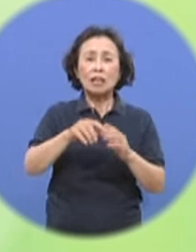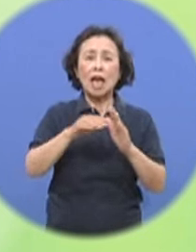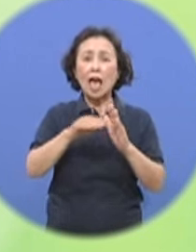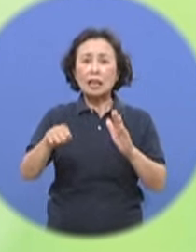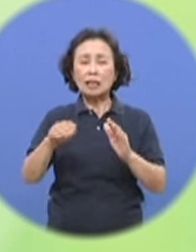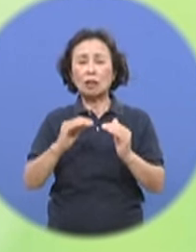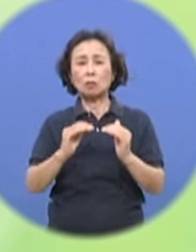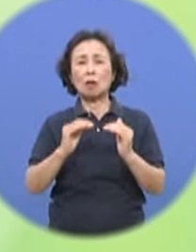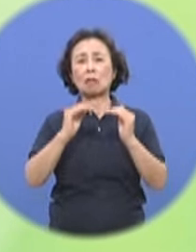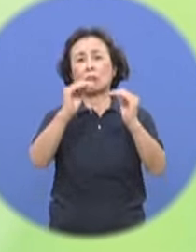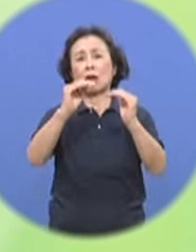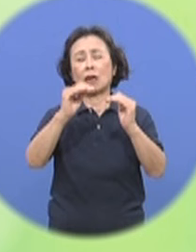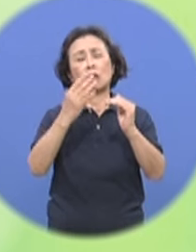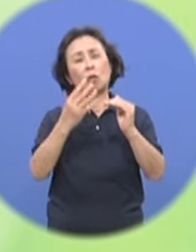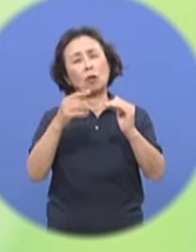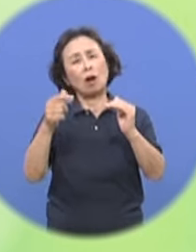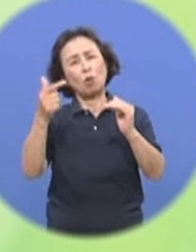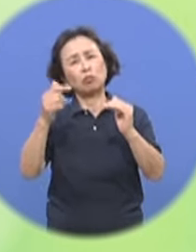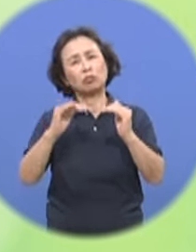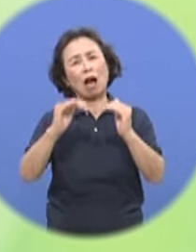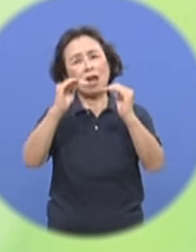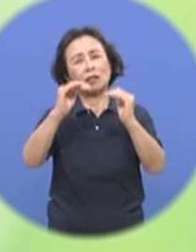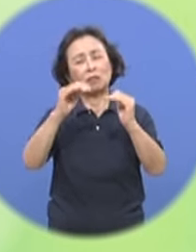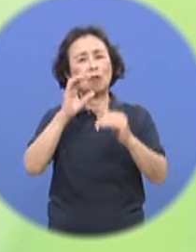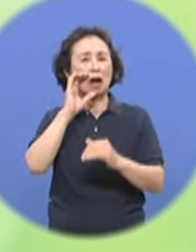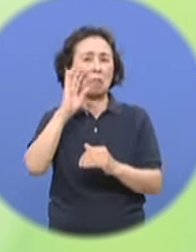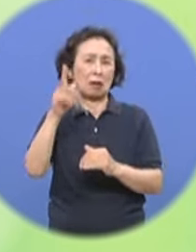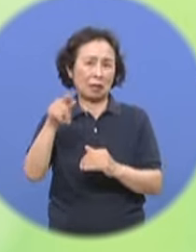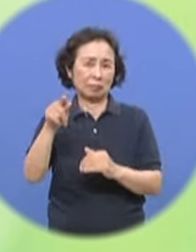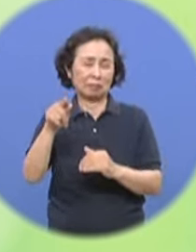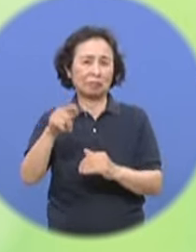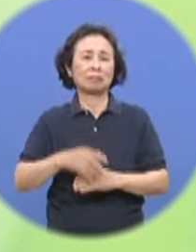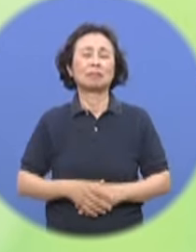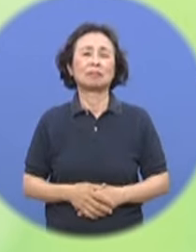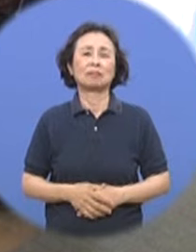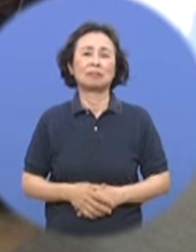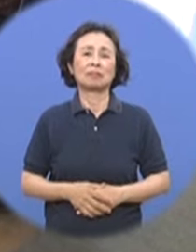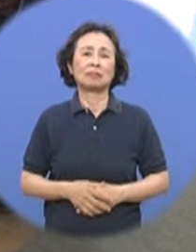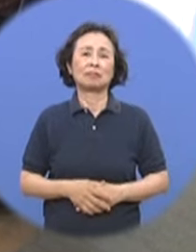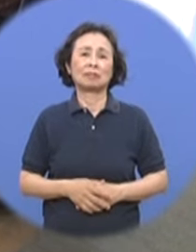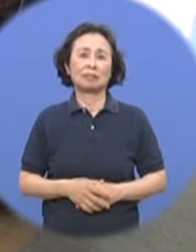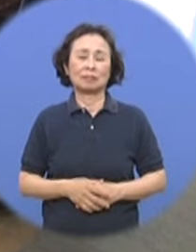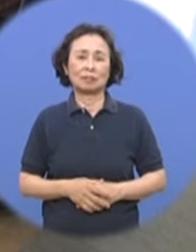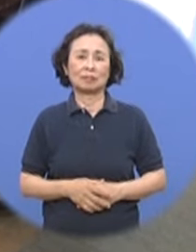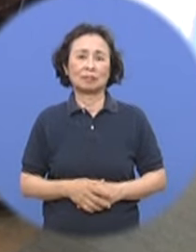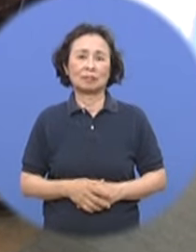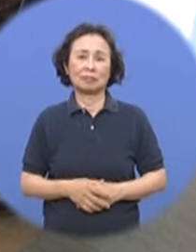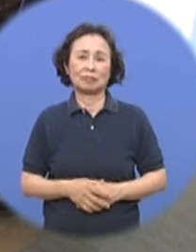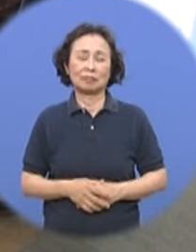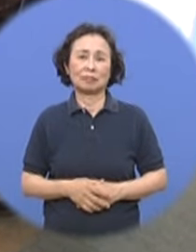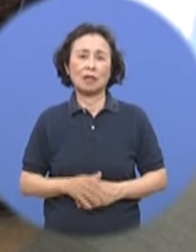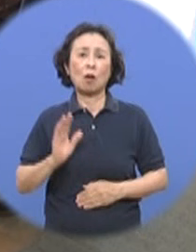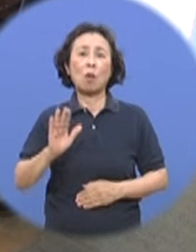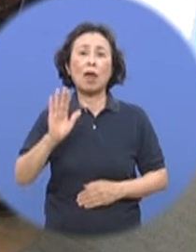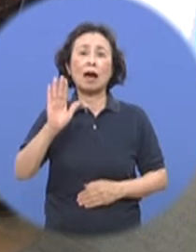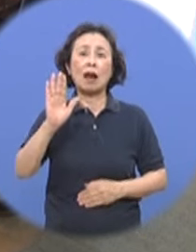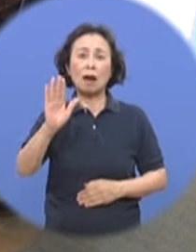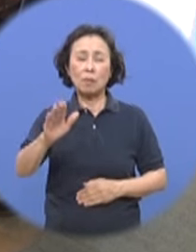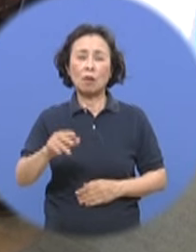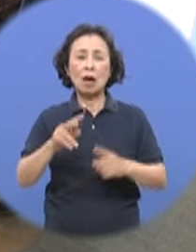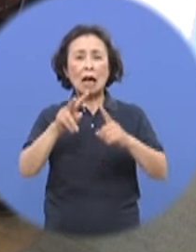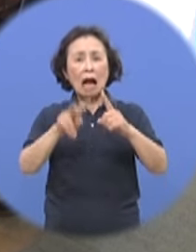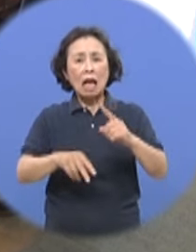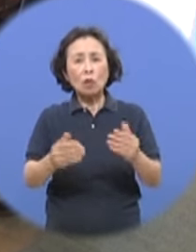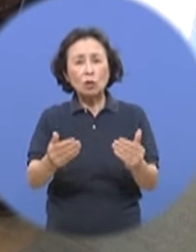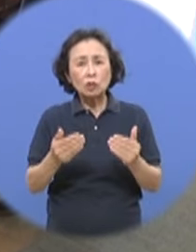て4から6ポイント高い割合で推移していきます。こうした中、今後も介護を必